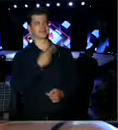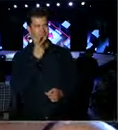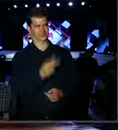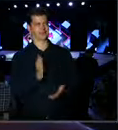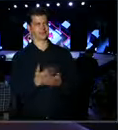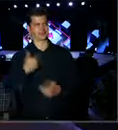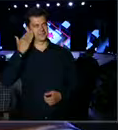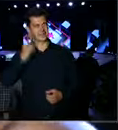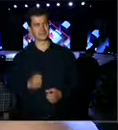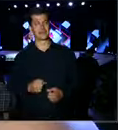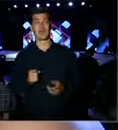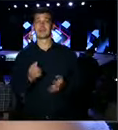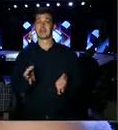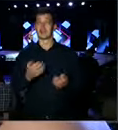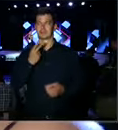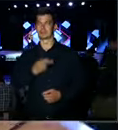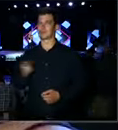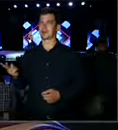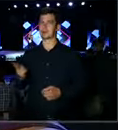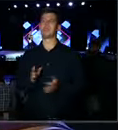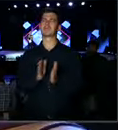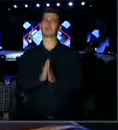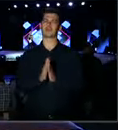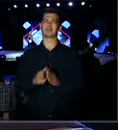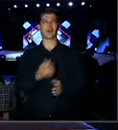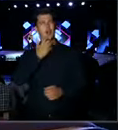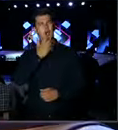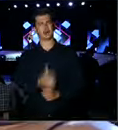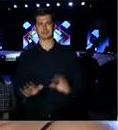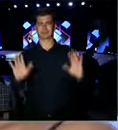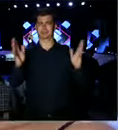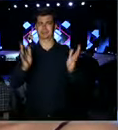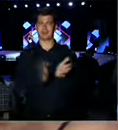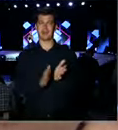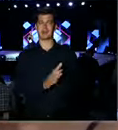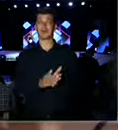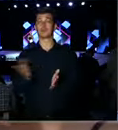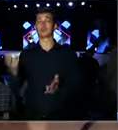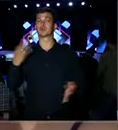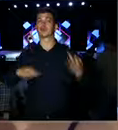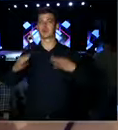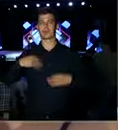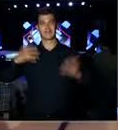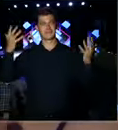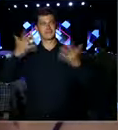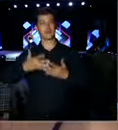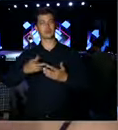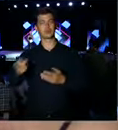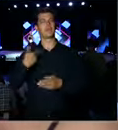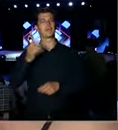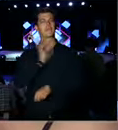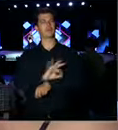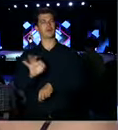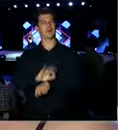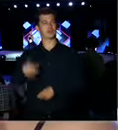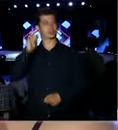też będą mogli je podziwiać. Przywitajmy każdą z nich gorącymi brawami, a będą to suknie wieczorowe oczywiście